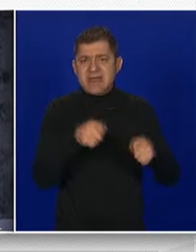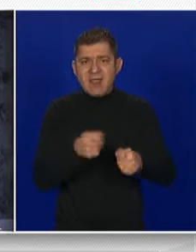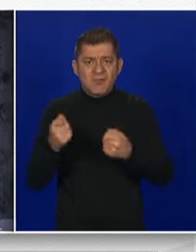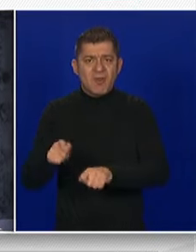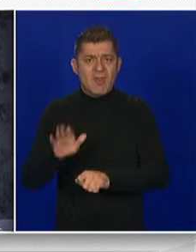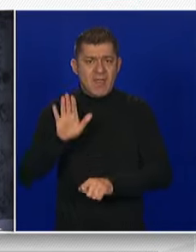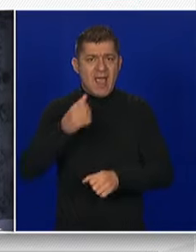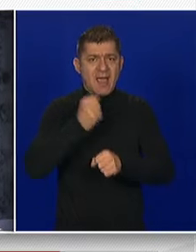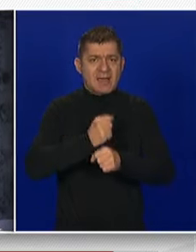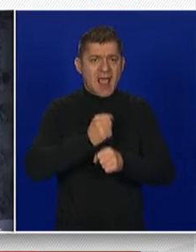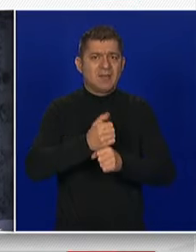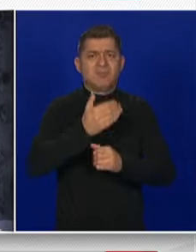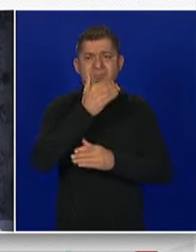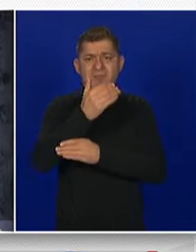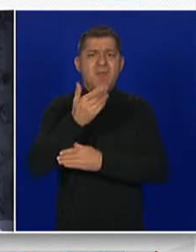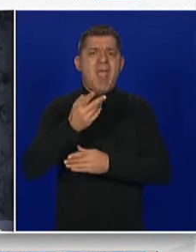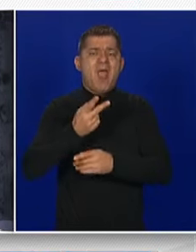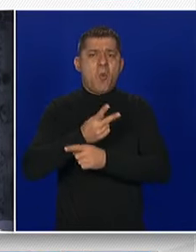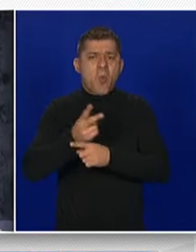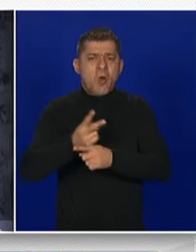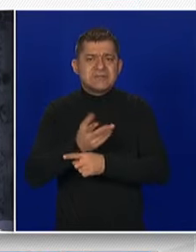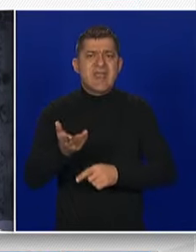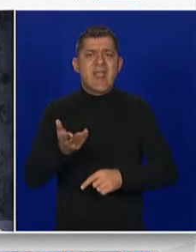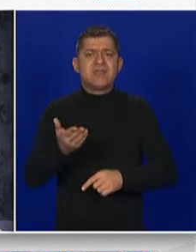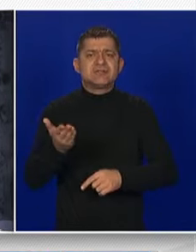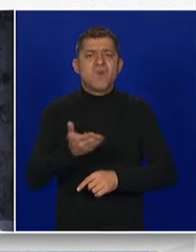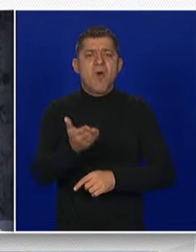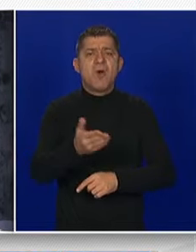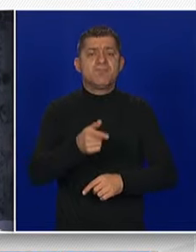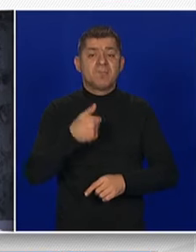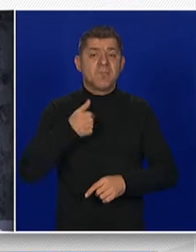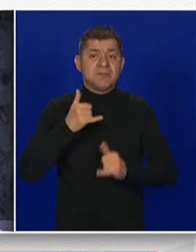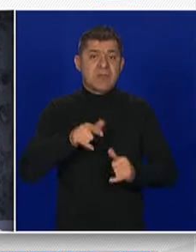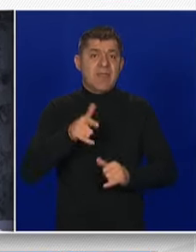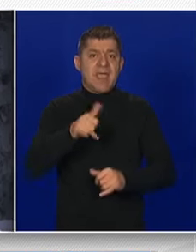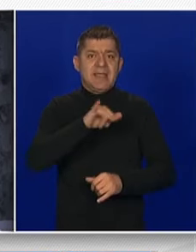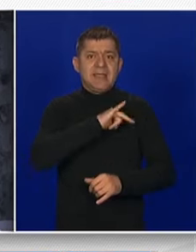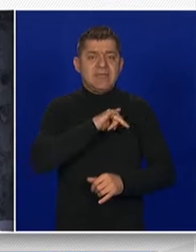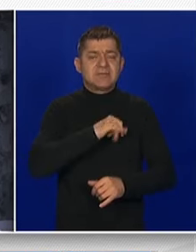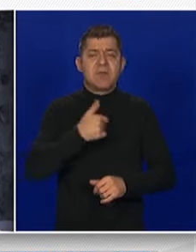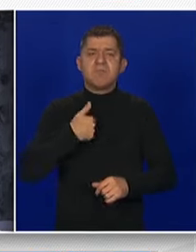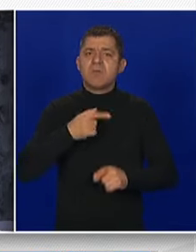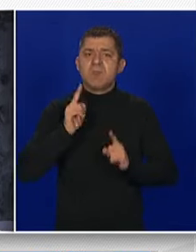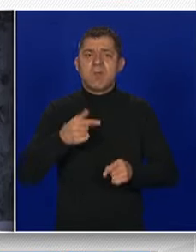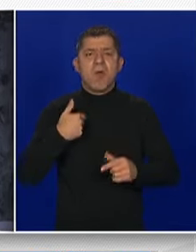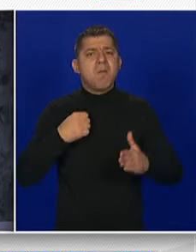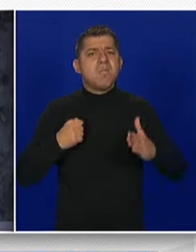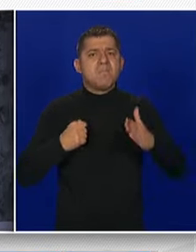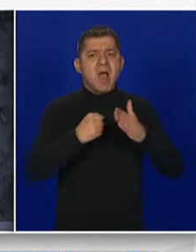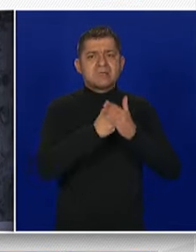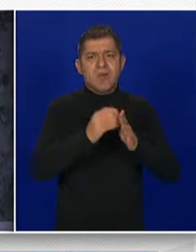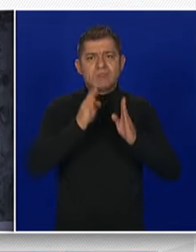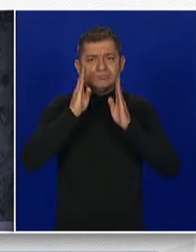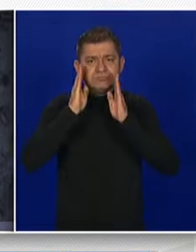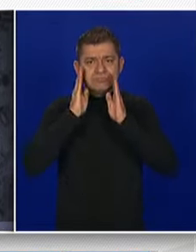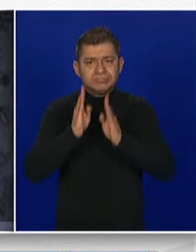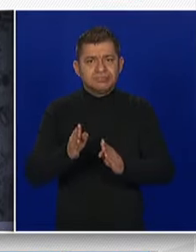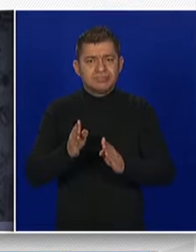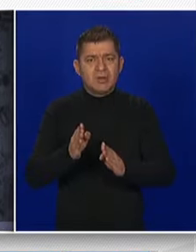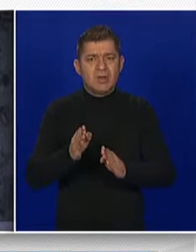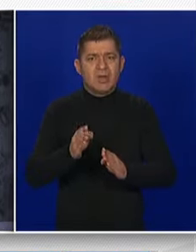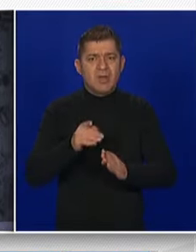rad, mislim da je jasno da je svima ovdje u interesu da se maksimalno angažiraju i mi računamo na